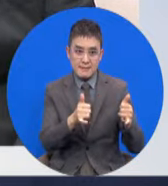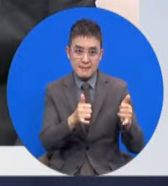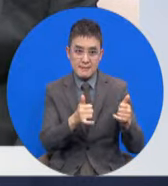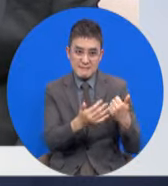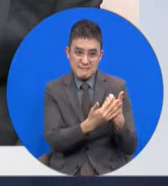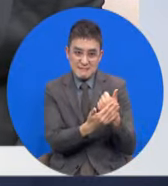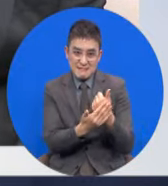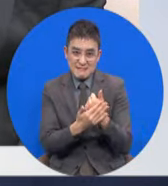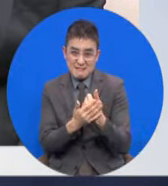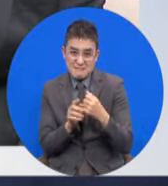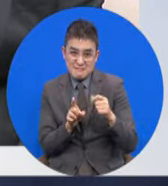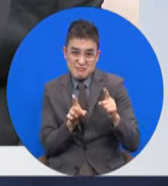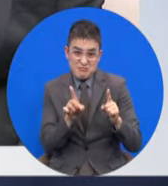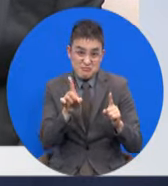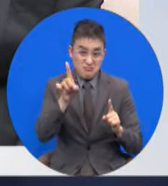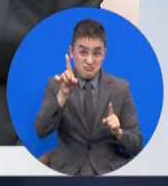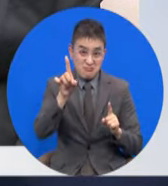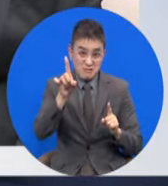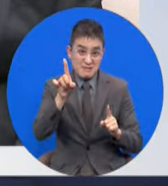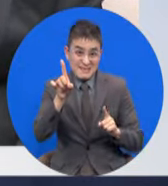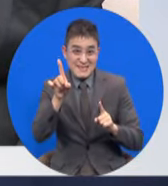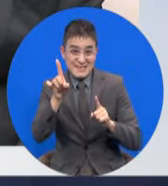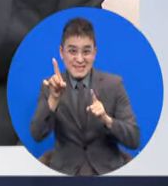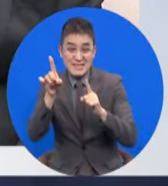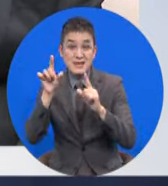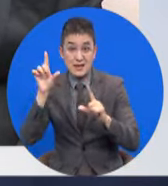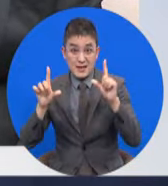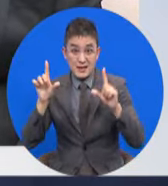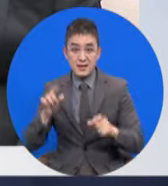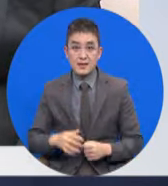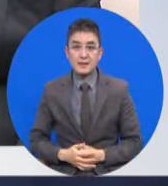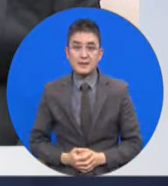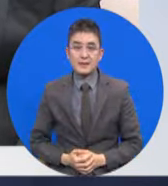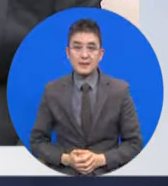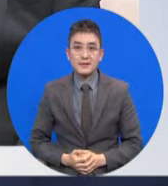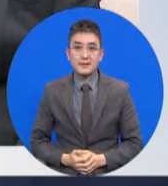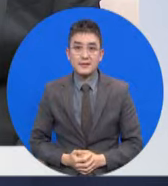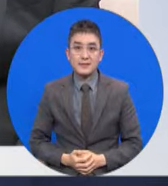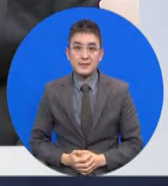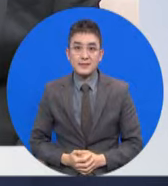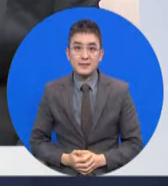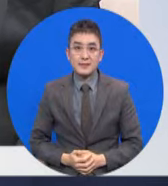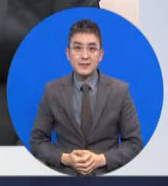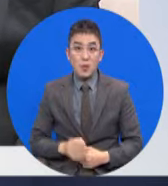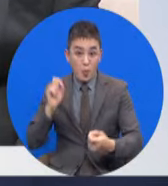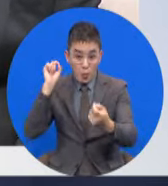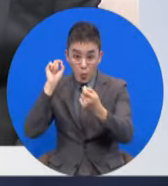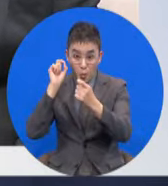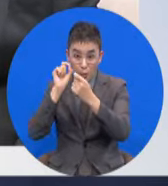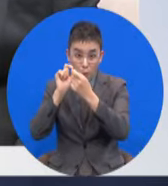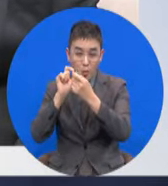되는 그런 국면으로 가고 있고 마지막에 들어와서는 뭐 알다시피 이제